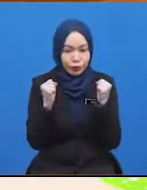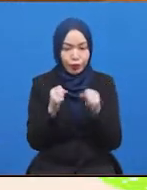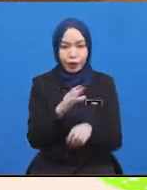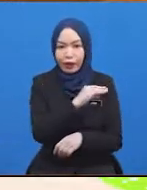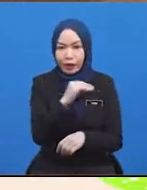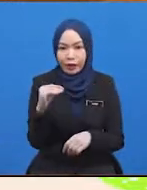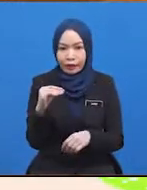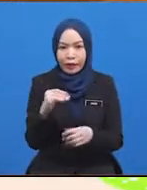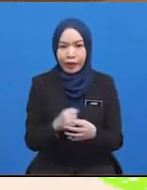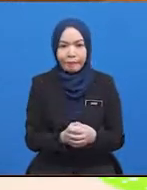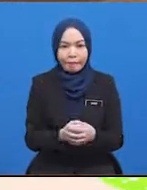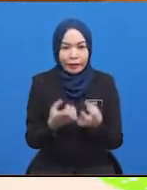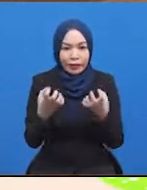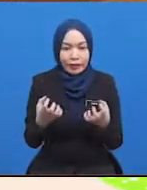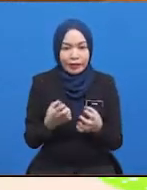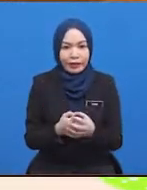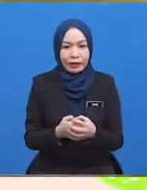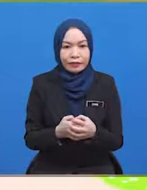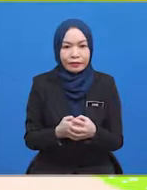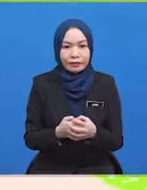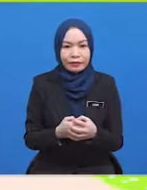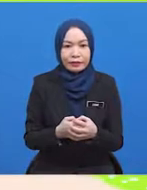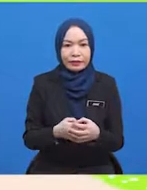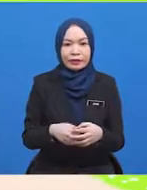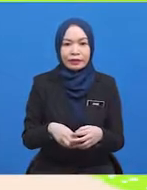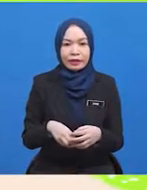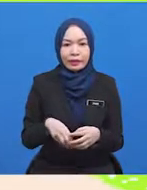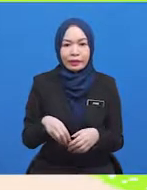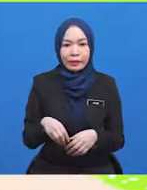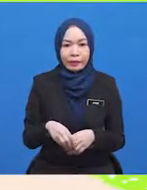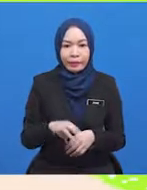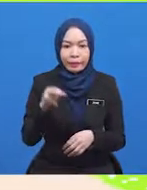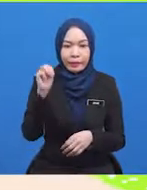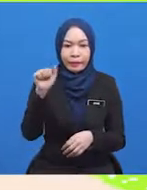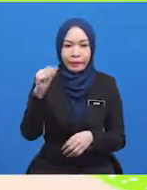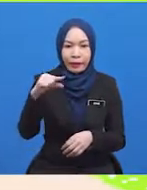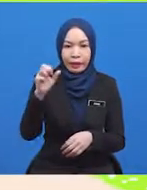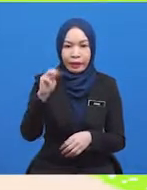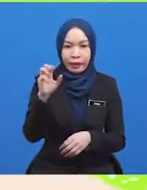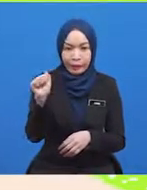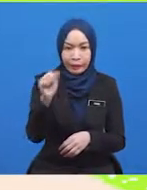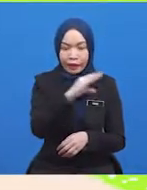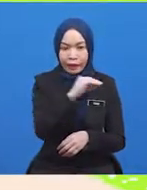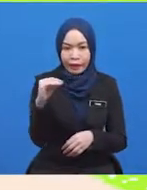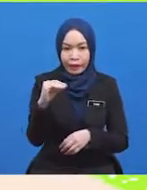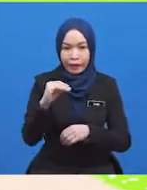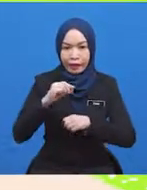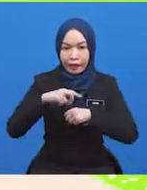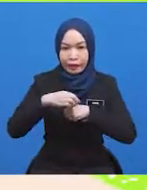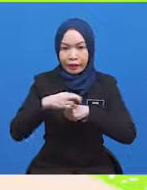dan pemejalan magma dan lava. Batuan igneous ini pula terbahagi kepada